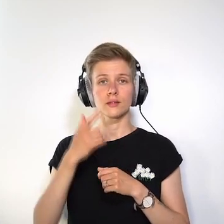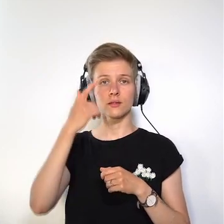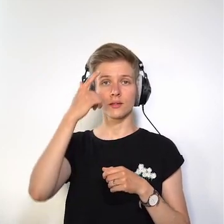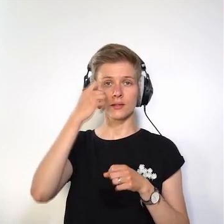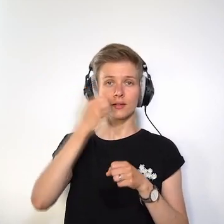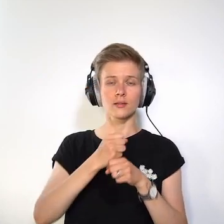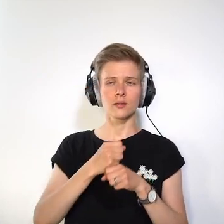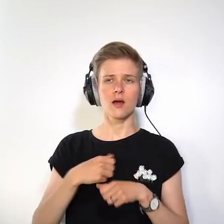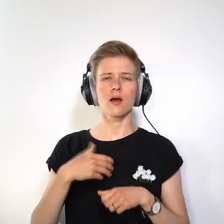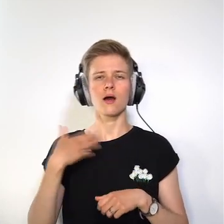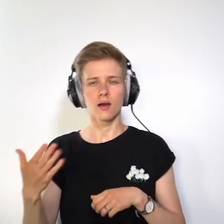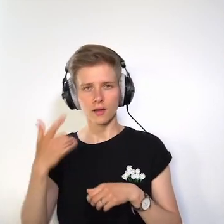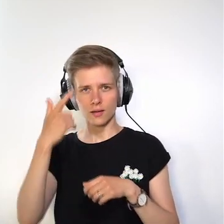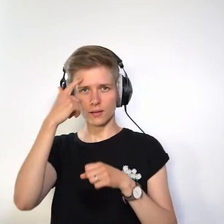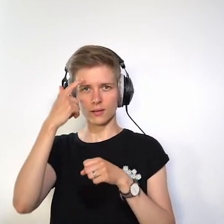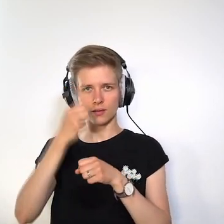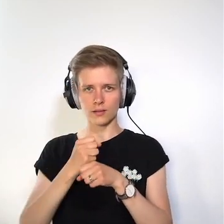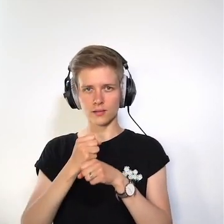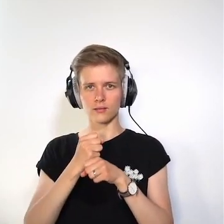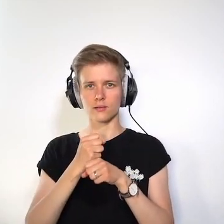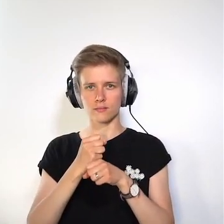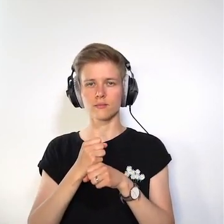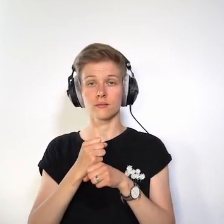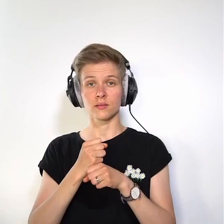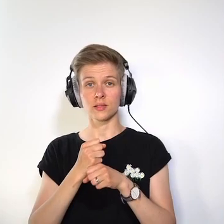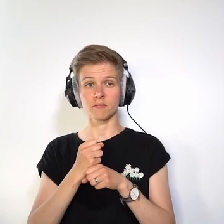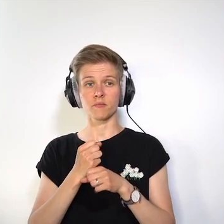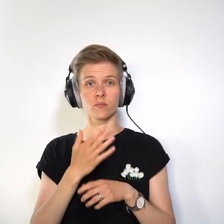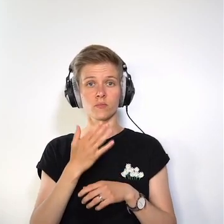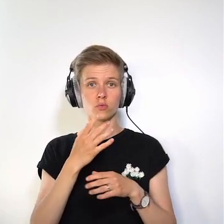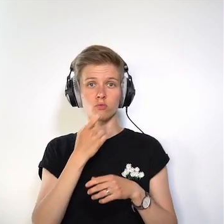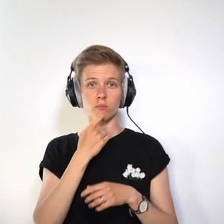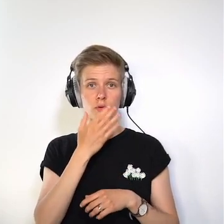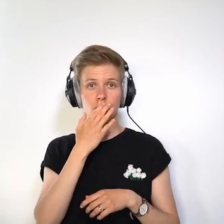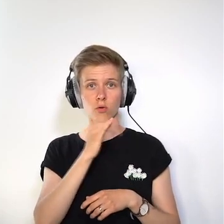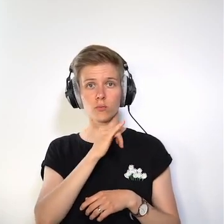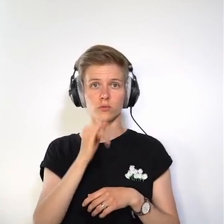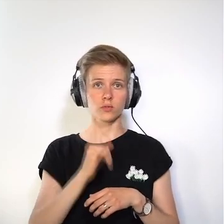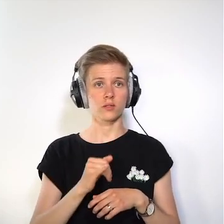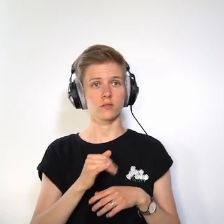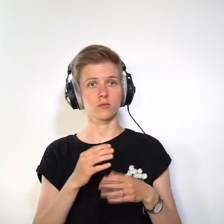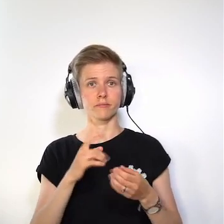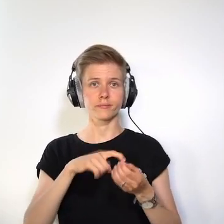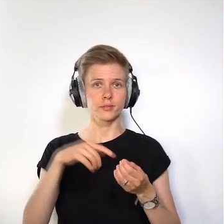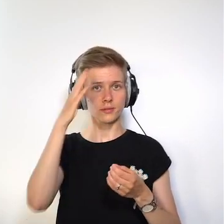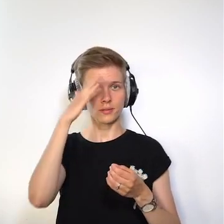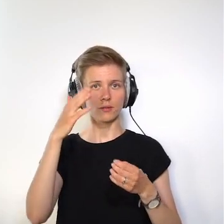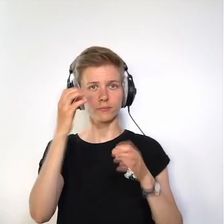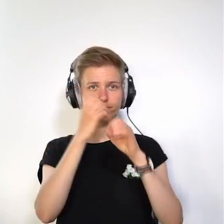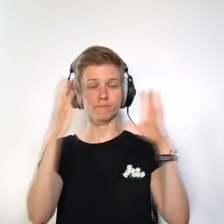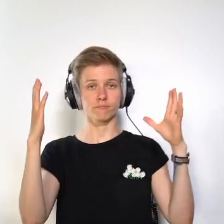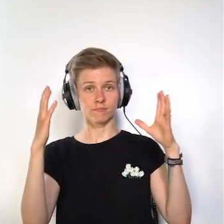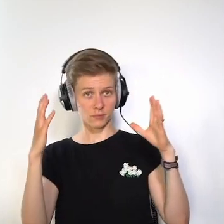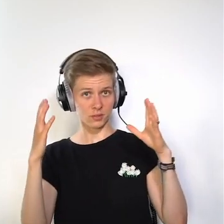vielä äärikristillisillä ryhmillä ollut merkittävä rooli suomalaisessa homoseksuaalisuuteen liityssä lääketieteellisessä käsityksessä ja niistä